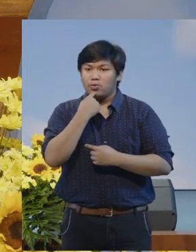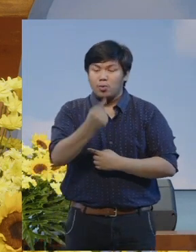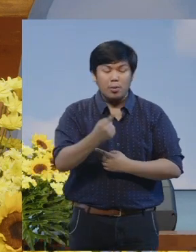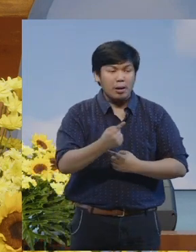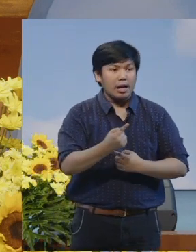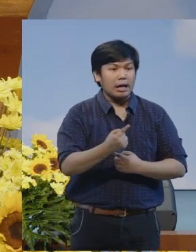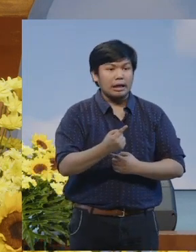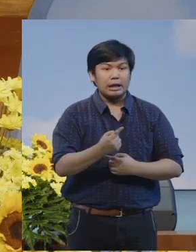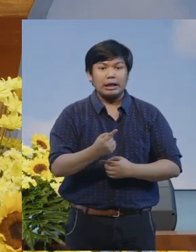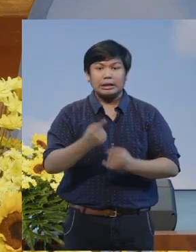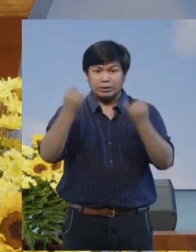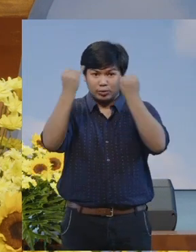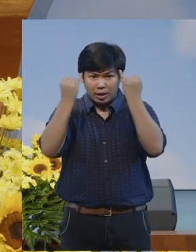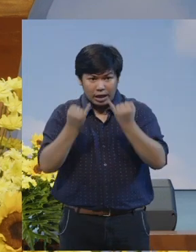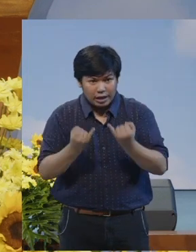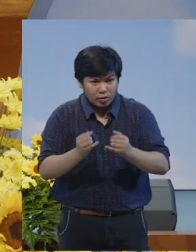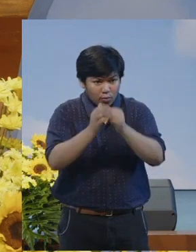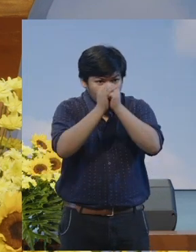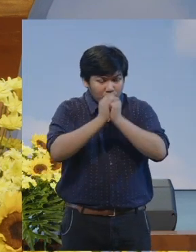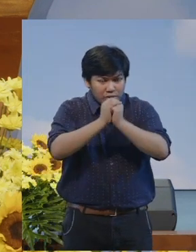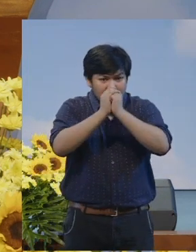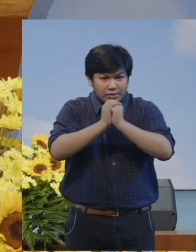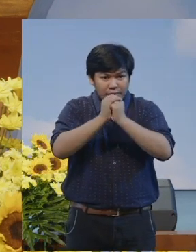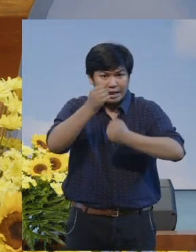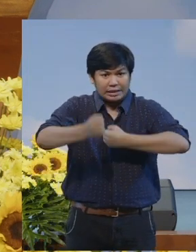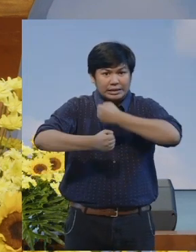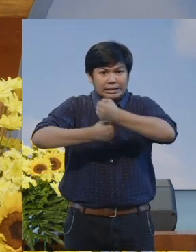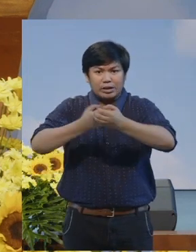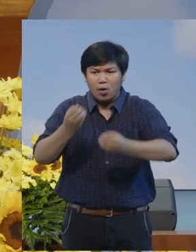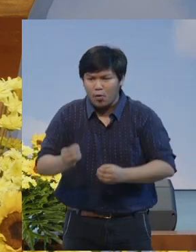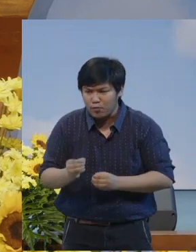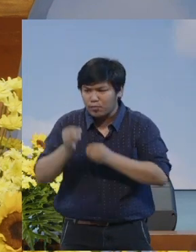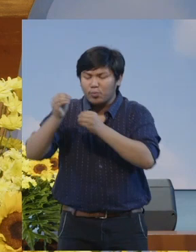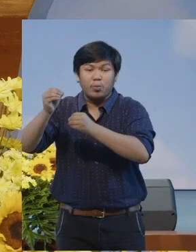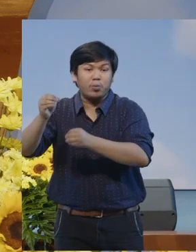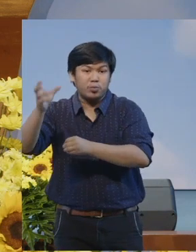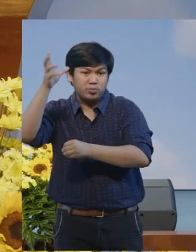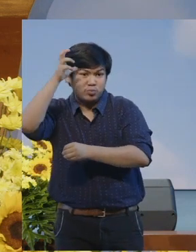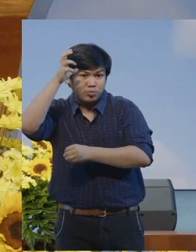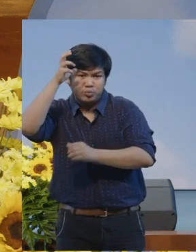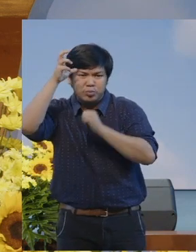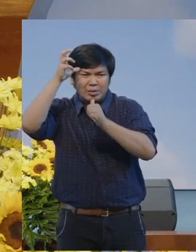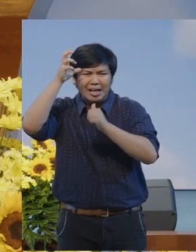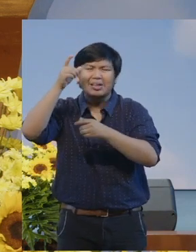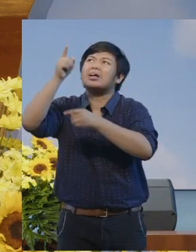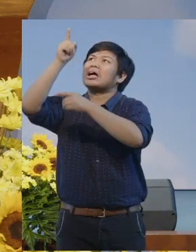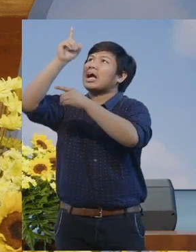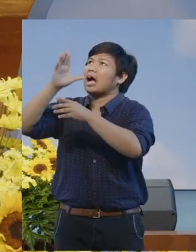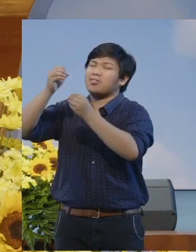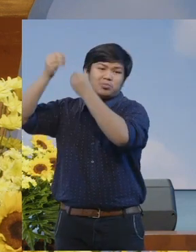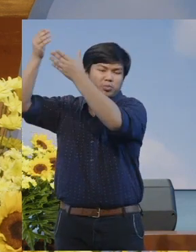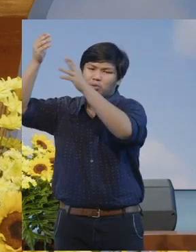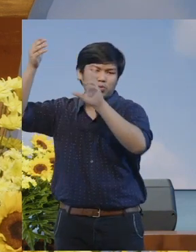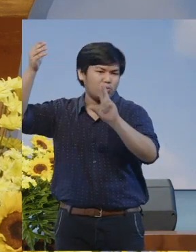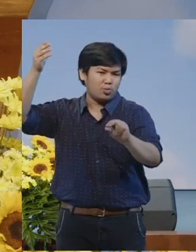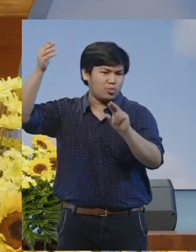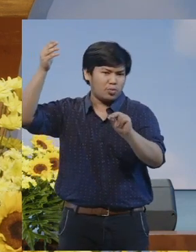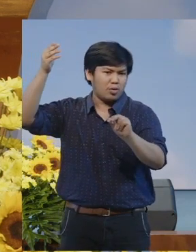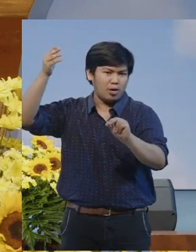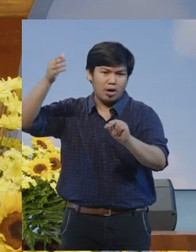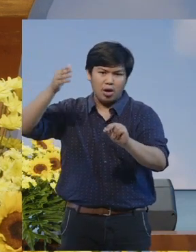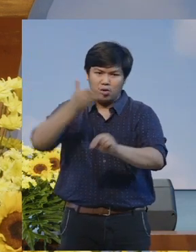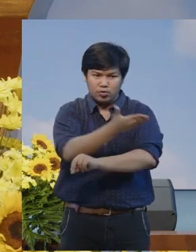pagans sacrifice, they offer to demons and not to God. I do not want you to